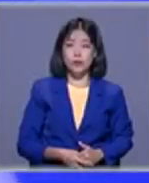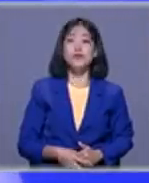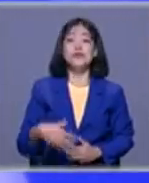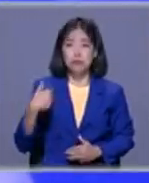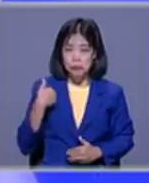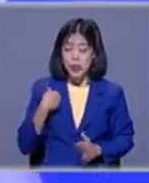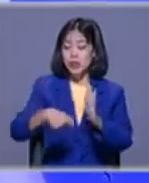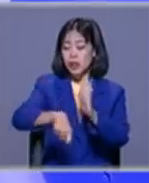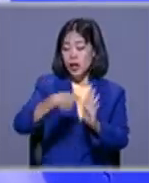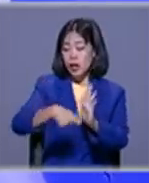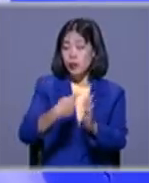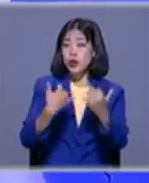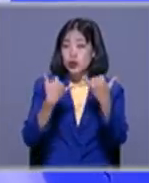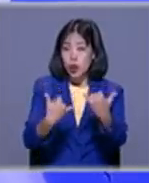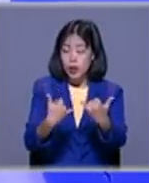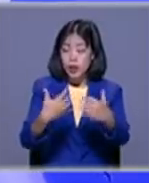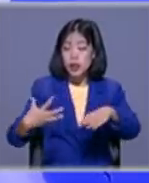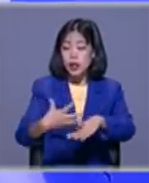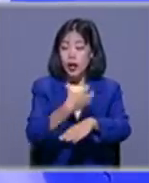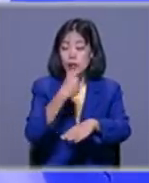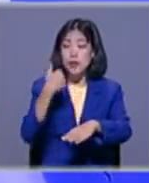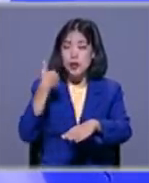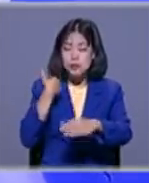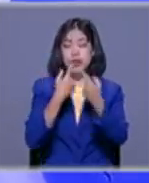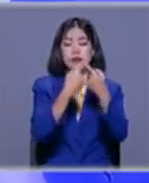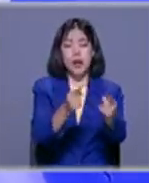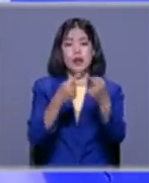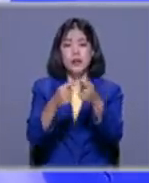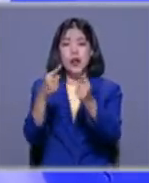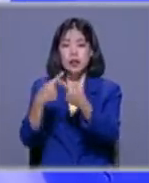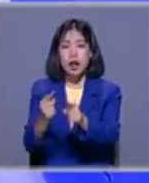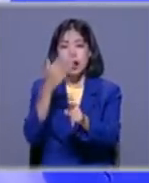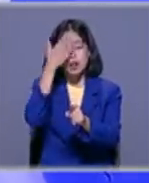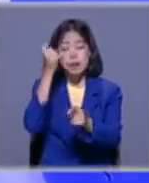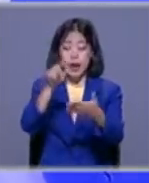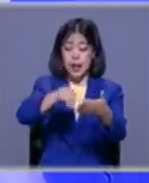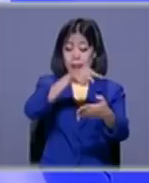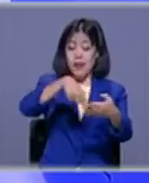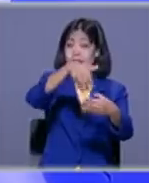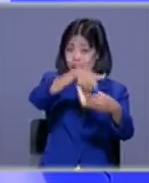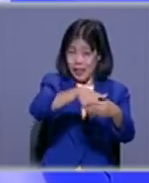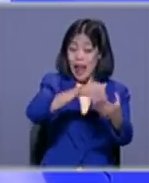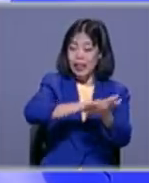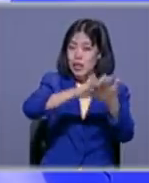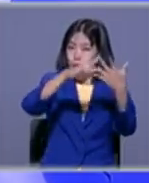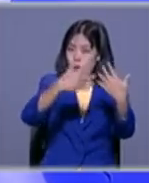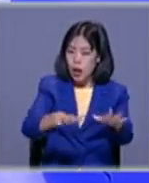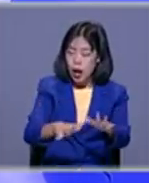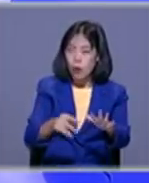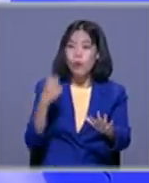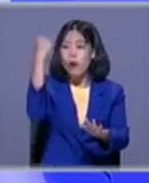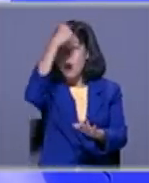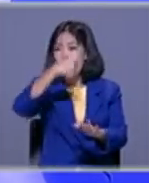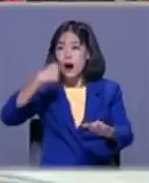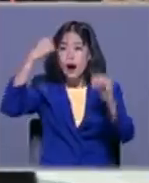หนึ่งในเหตุผลที่ทำให้บรรยากาศทางการเมืองของประเทศไทยในเวลานี้มีความแปลกประหลาดนะครับเลือกตั้งเสร็จตั้งแต่24มีนาคมจนถึงตอนนี้ไม่รู้ว่าใครจะเป็นรัฐ